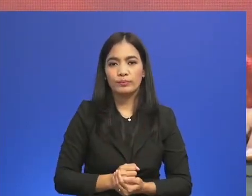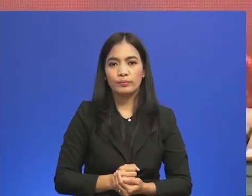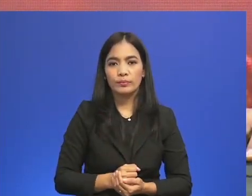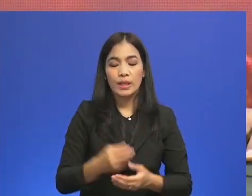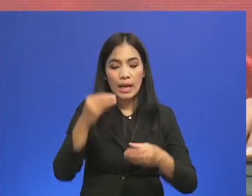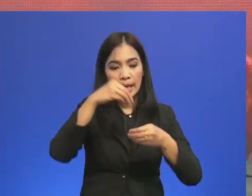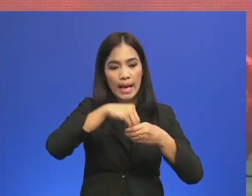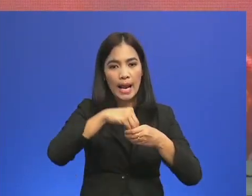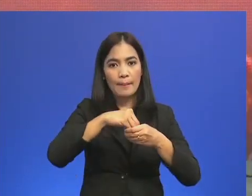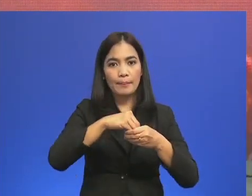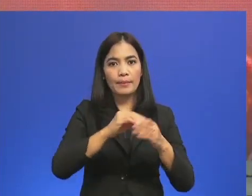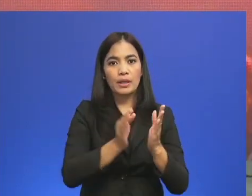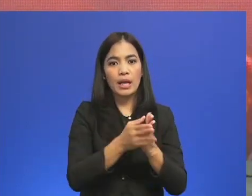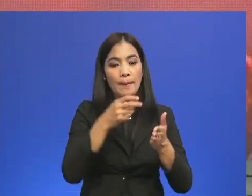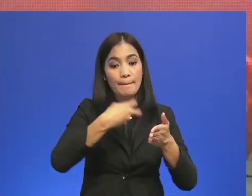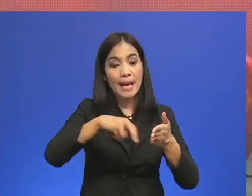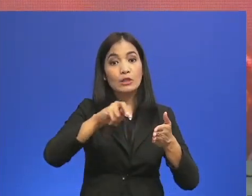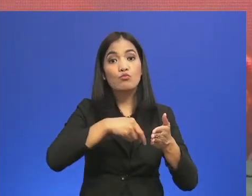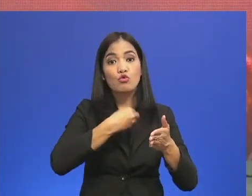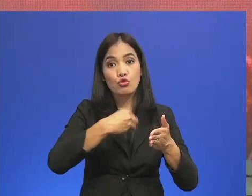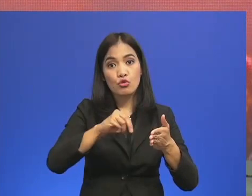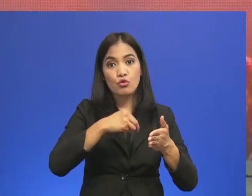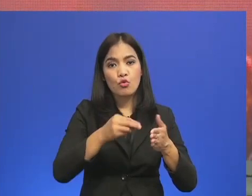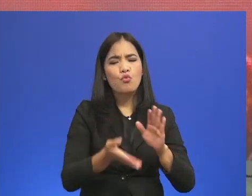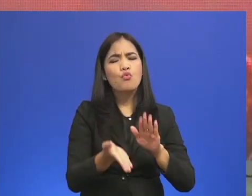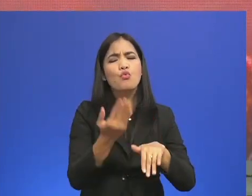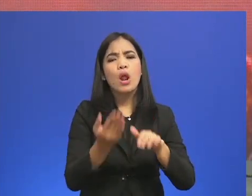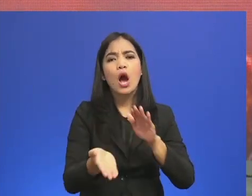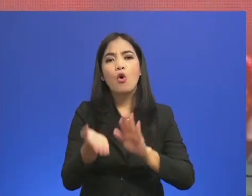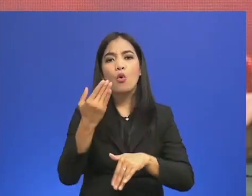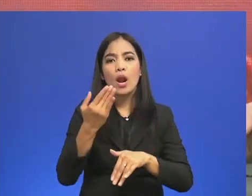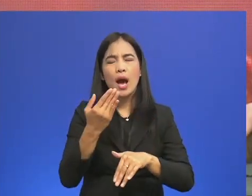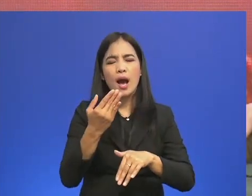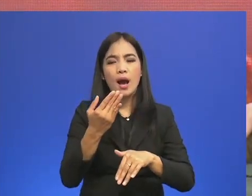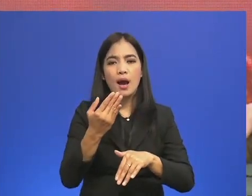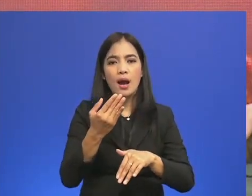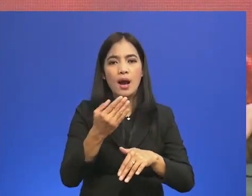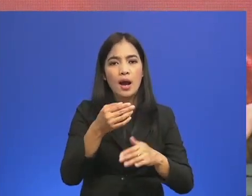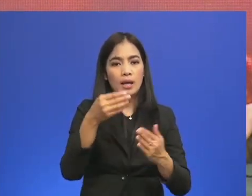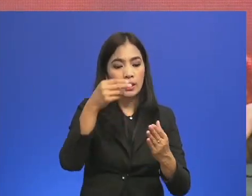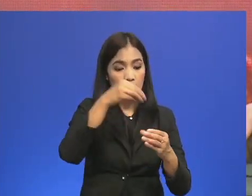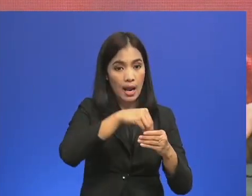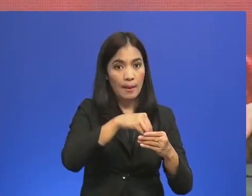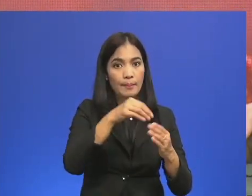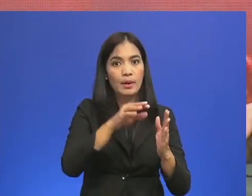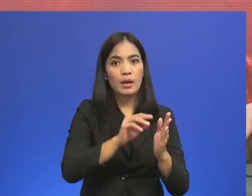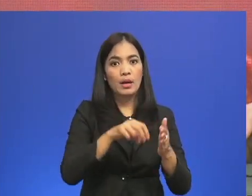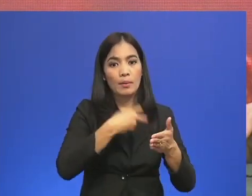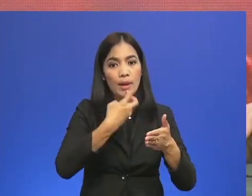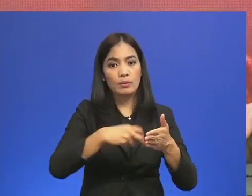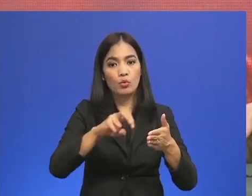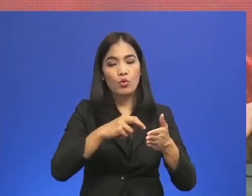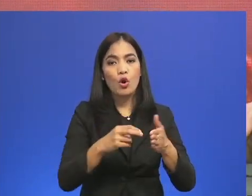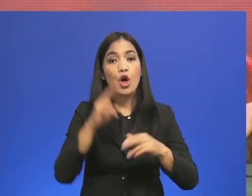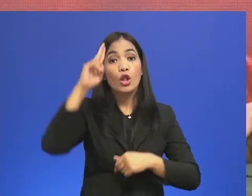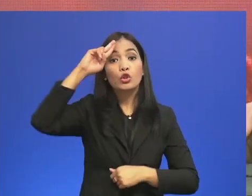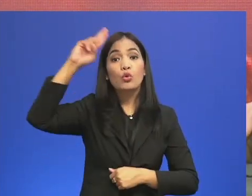Di dalam kitab Mazmur berulang-ulang dikatakan, Tuhan